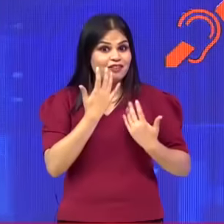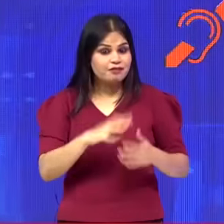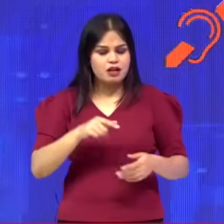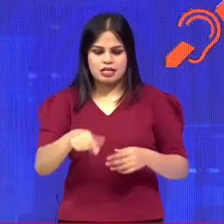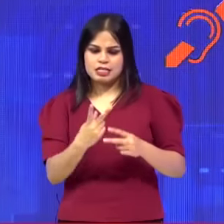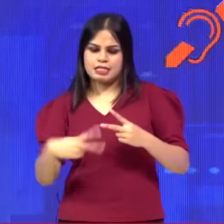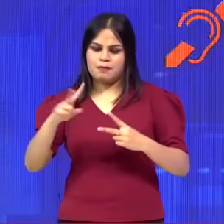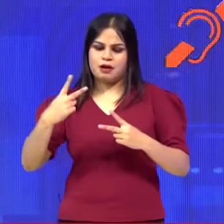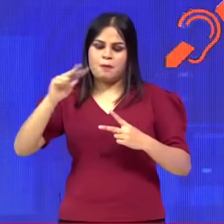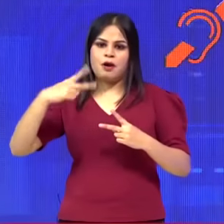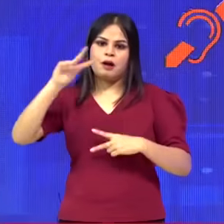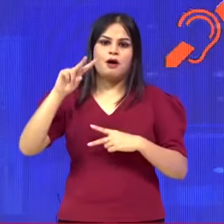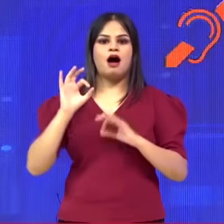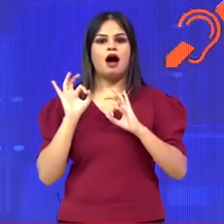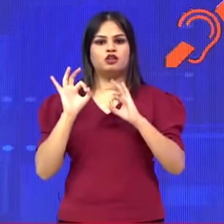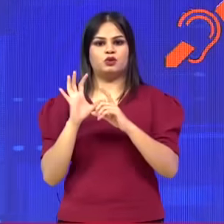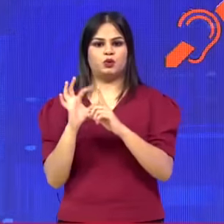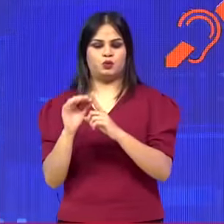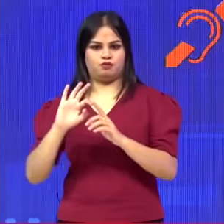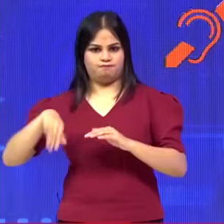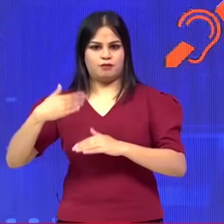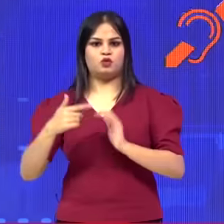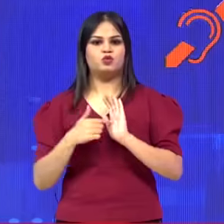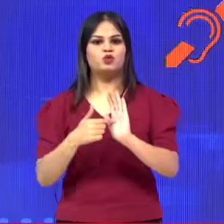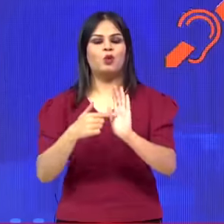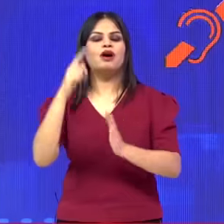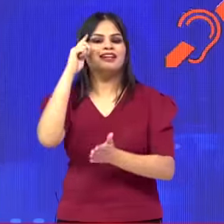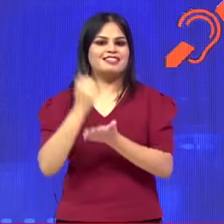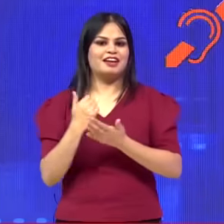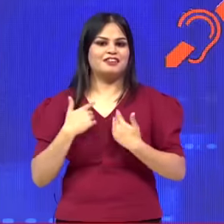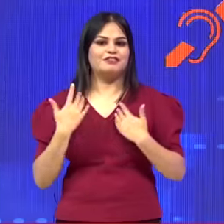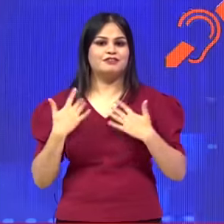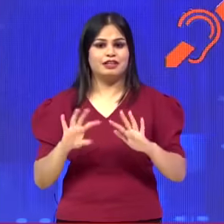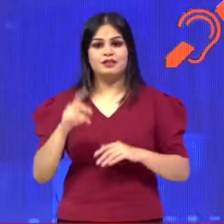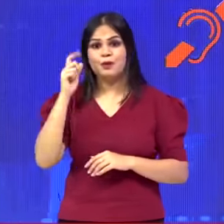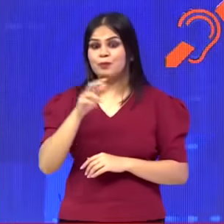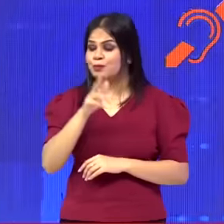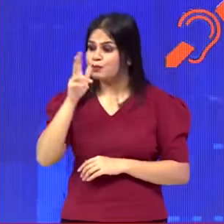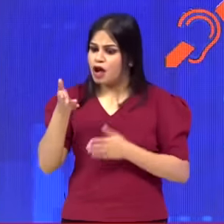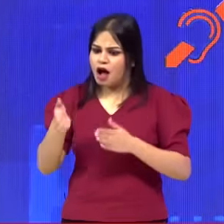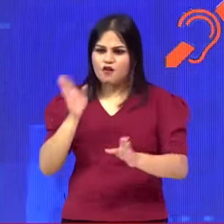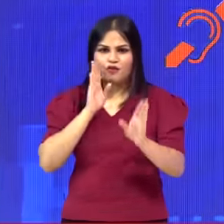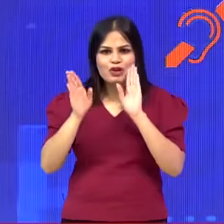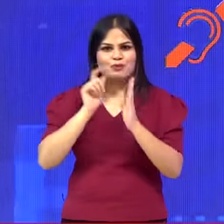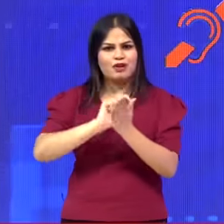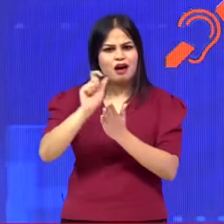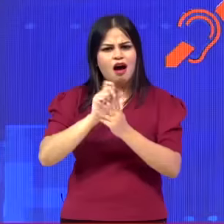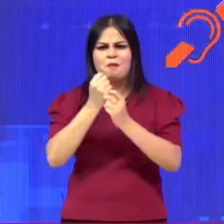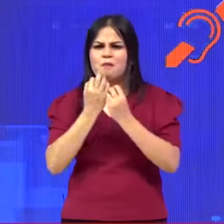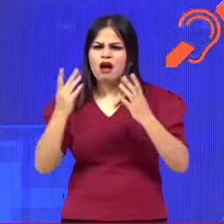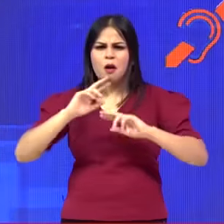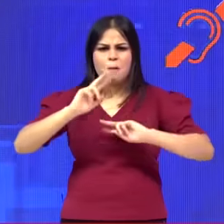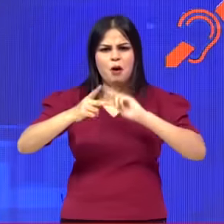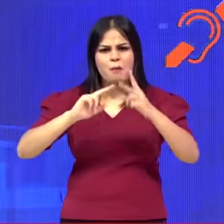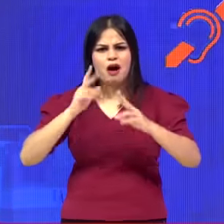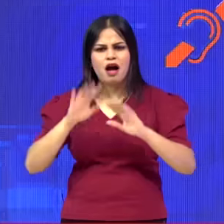3 गुना मैं अच्छा करूँगा. अब देखिए सोशल मीडिया पर बहुत सारे कमेंट आपकी शादी को लेकर होते हैं।